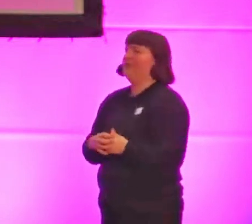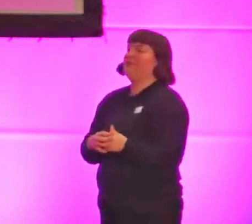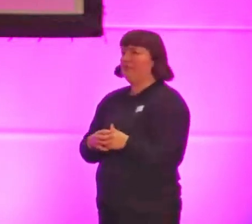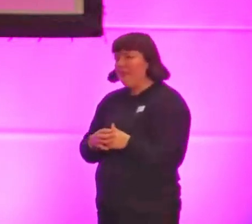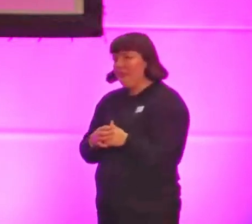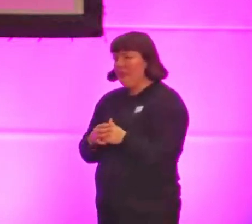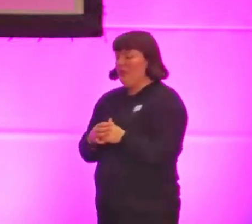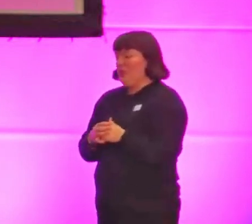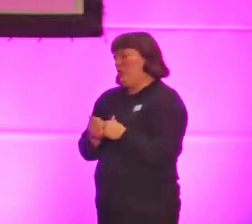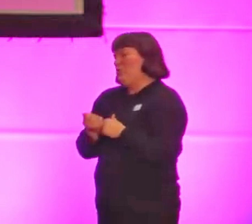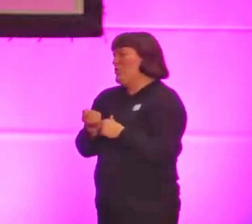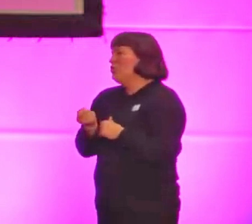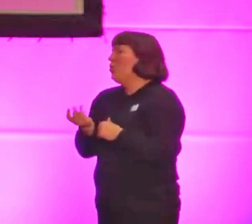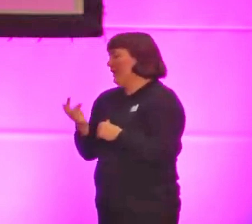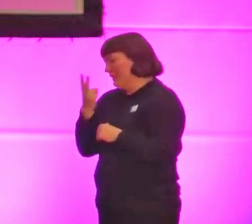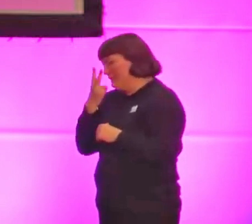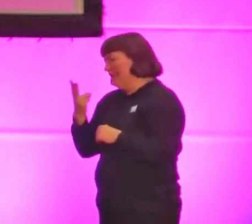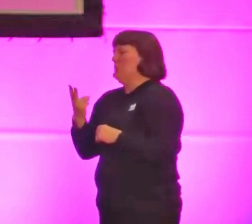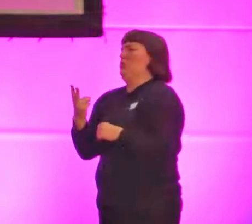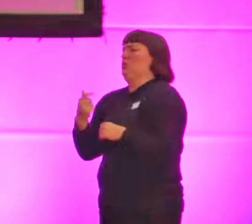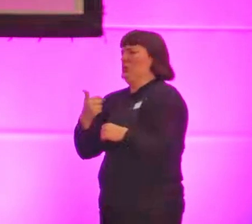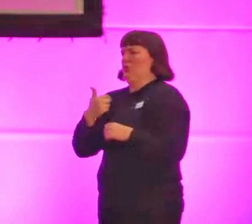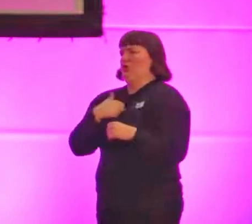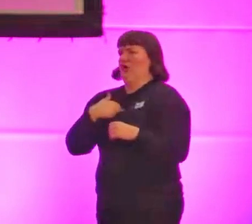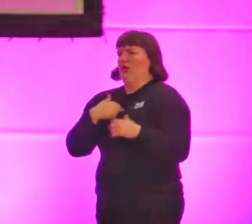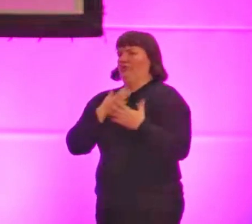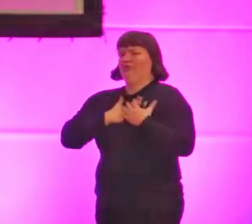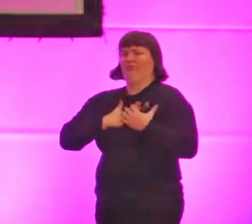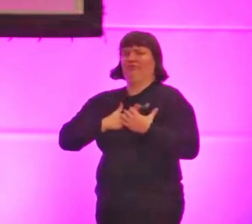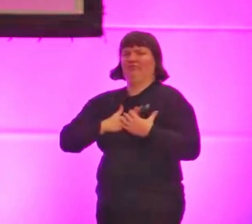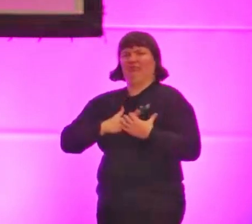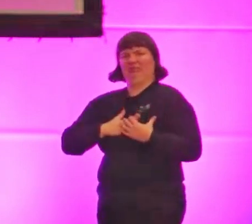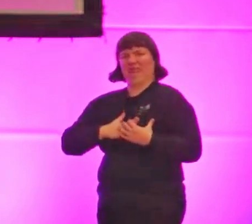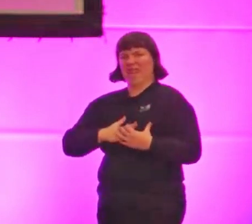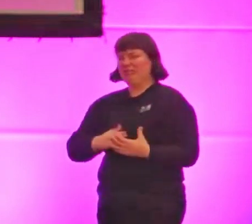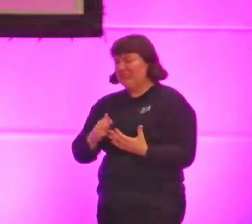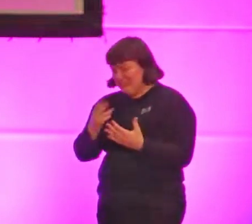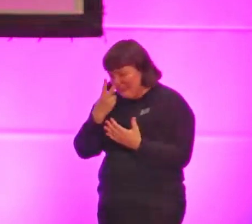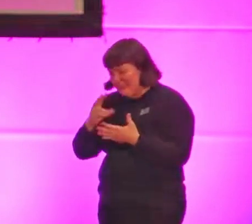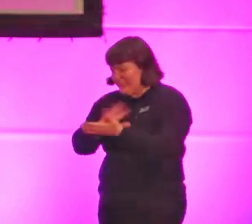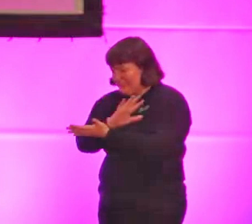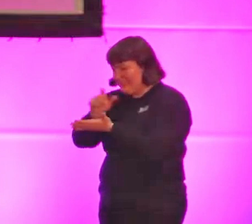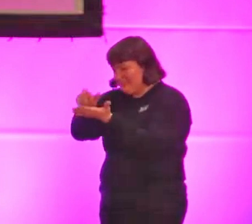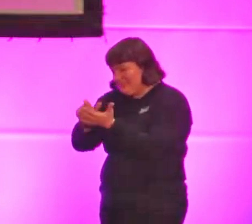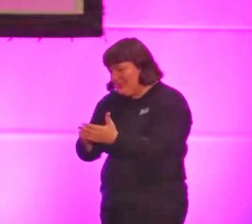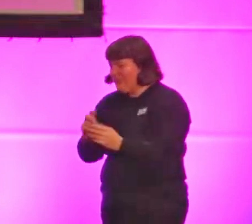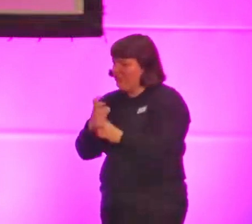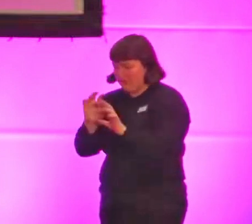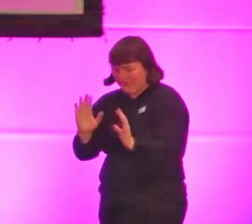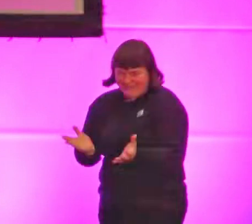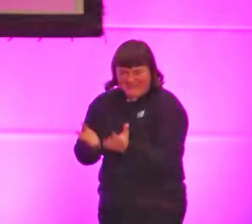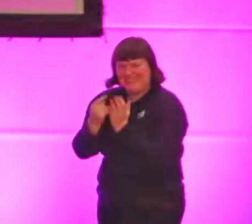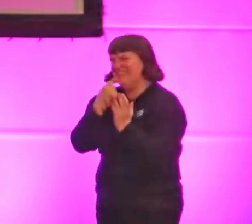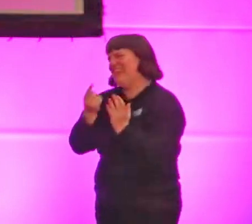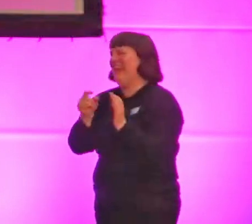Och en del såg att jag var lite illa berörd av de här tidningsartiklarna. Och de försökte uppmuntra mig och säga, men